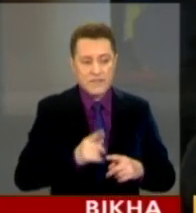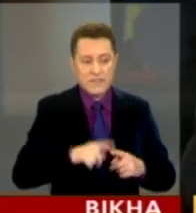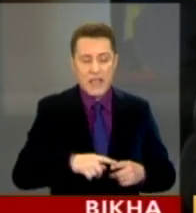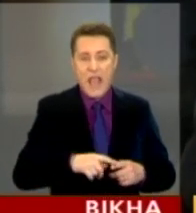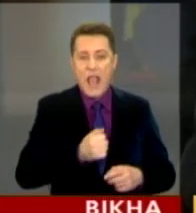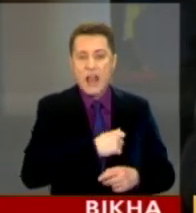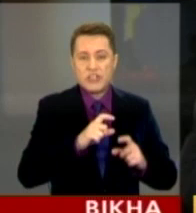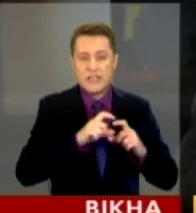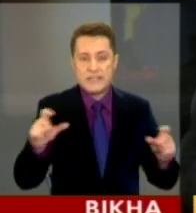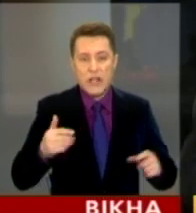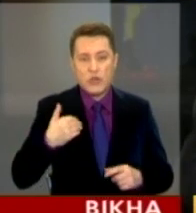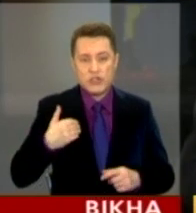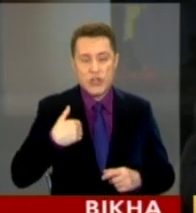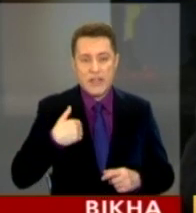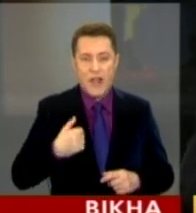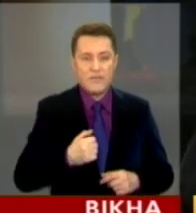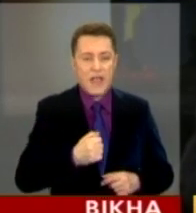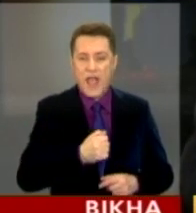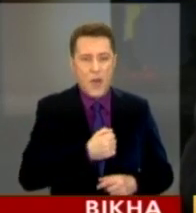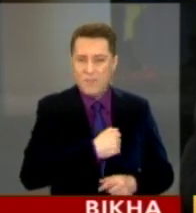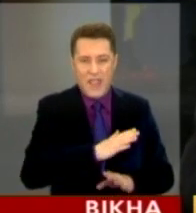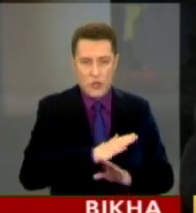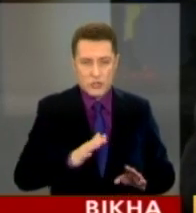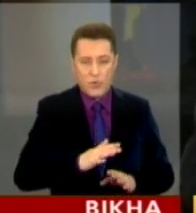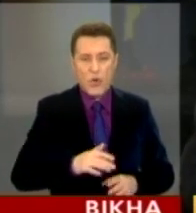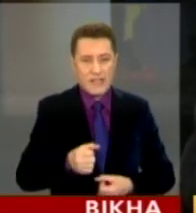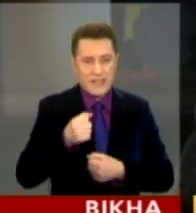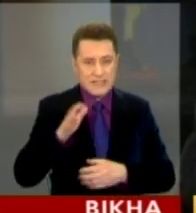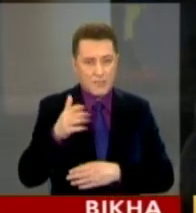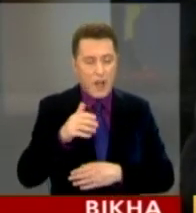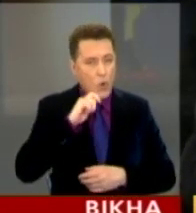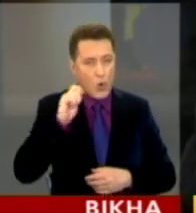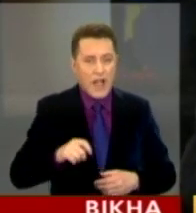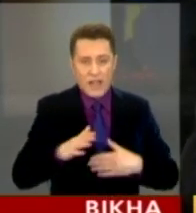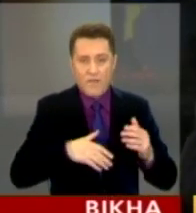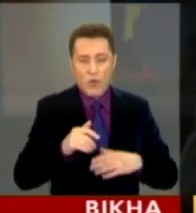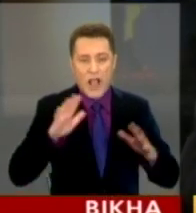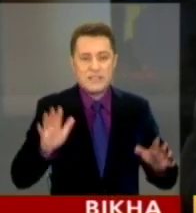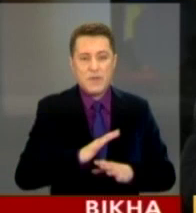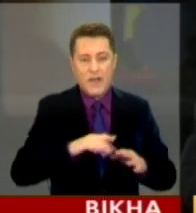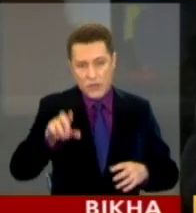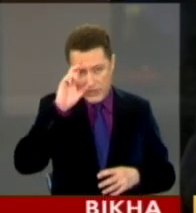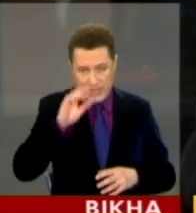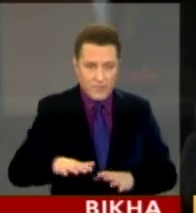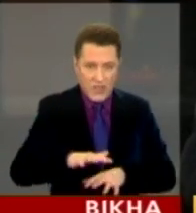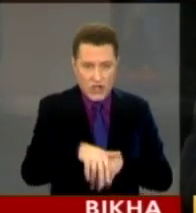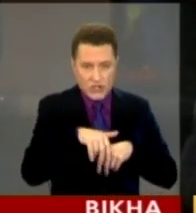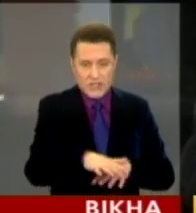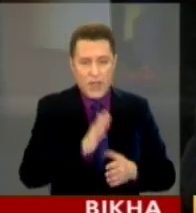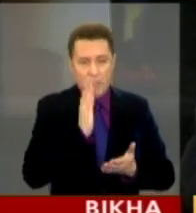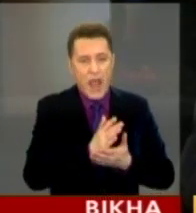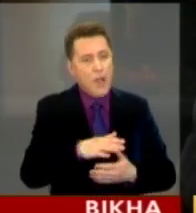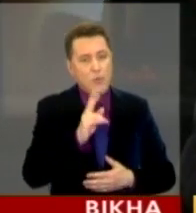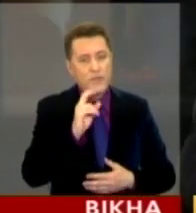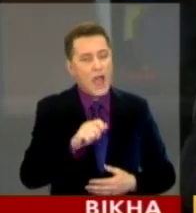частини нещодавно неозброєні з прапором України у руках та співаючи гімн йшли прямо на